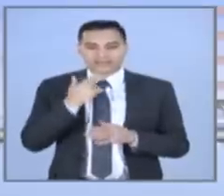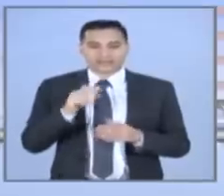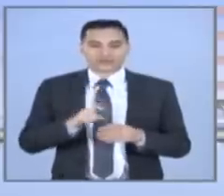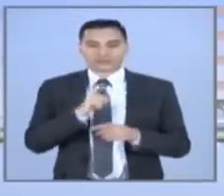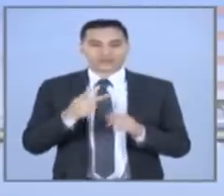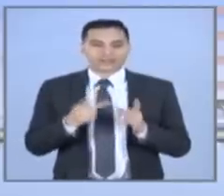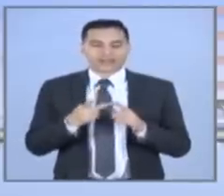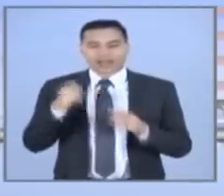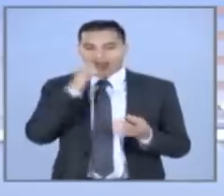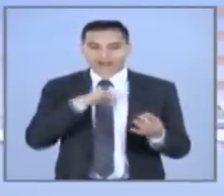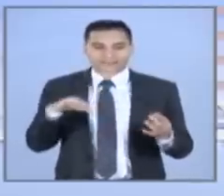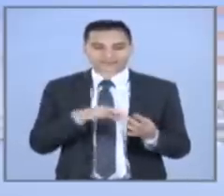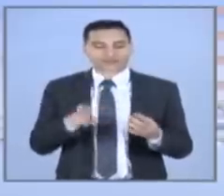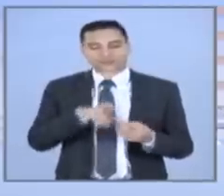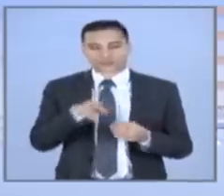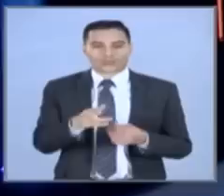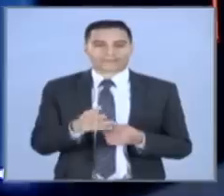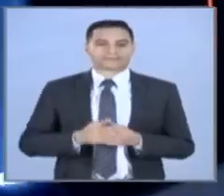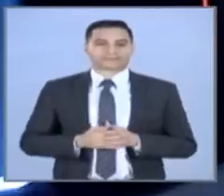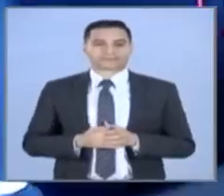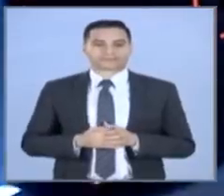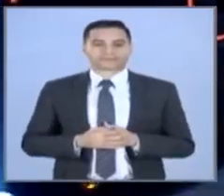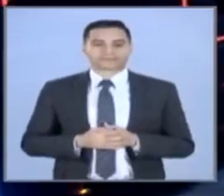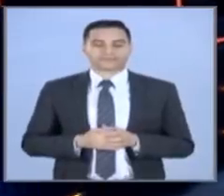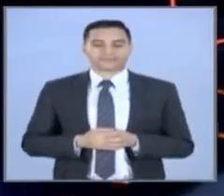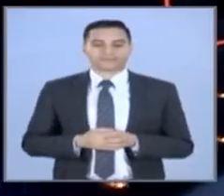السؤال الثاني أغاني موسيقى، والسؤال هو